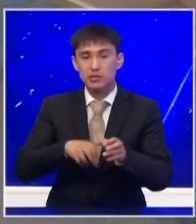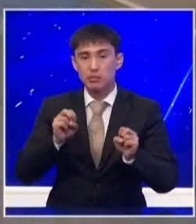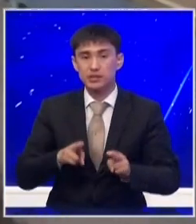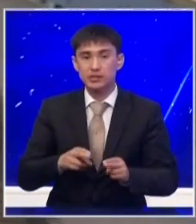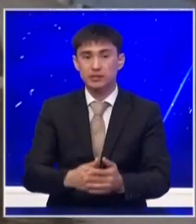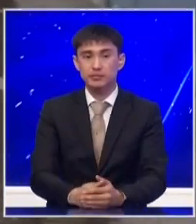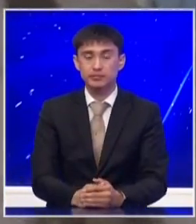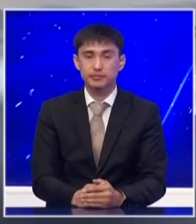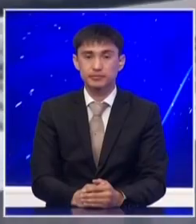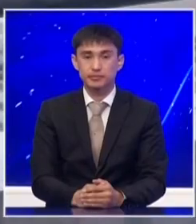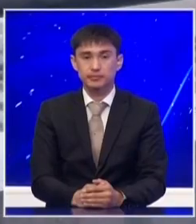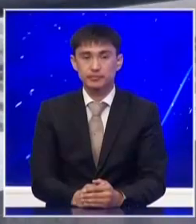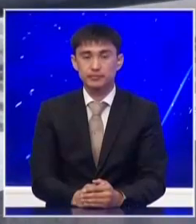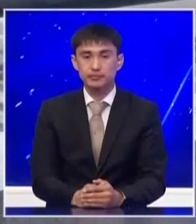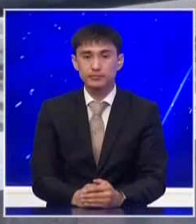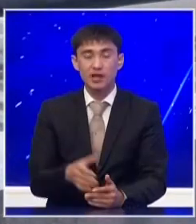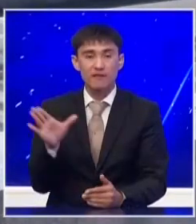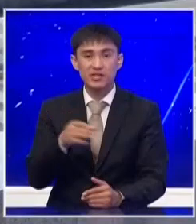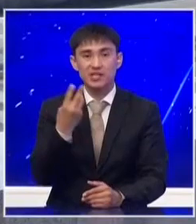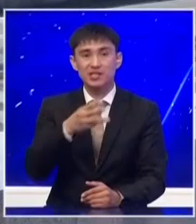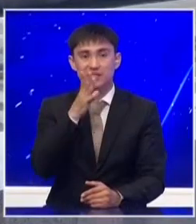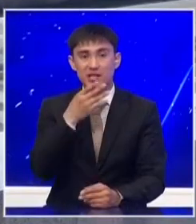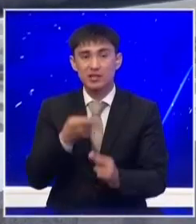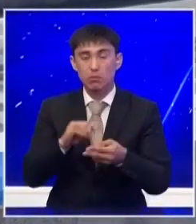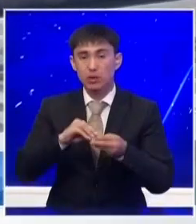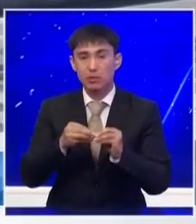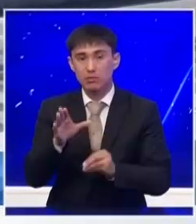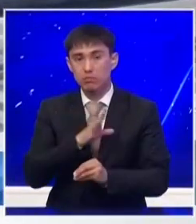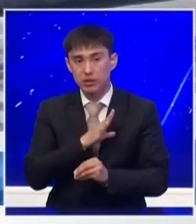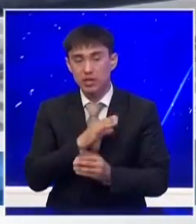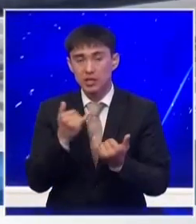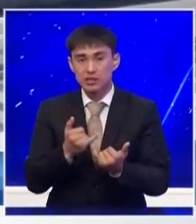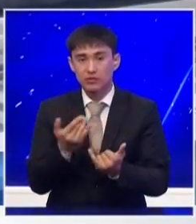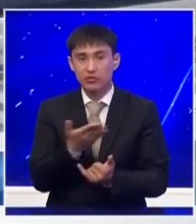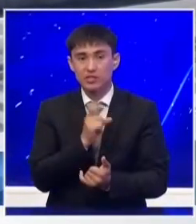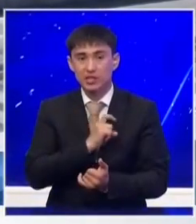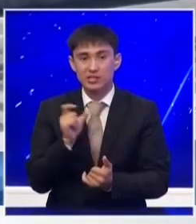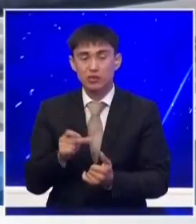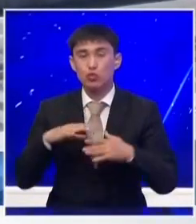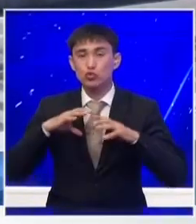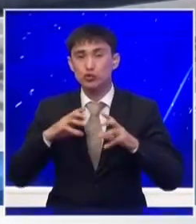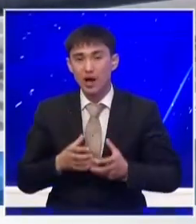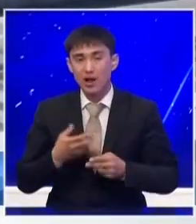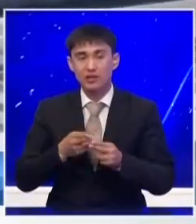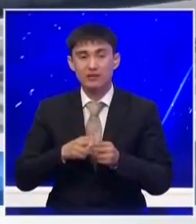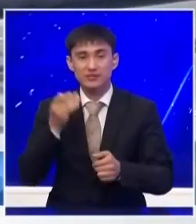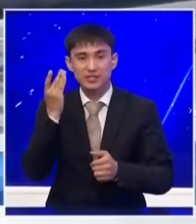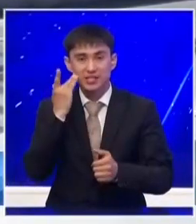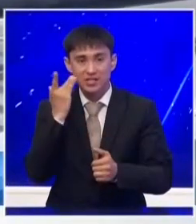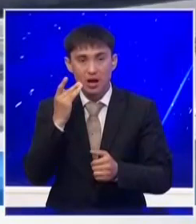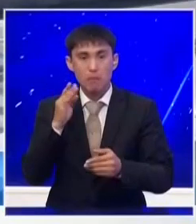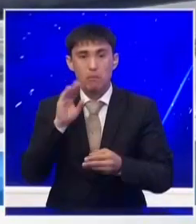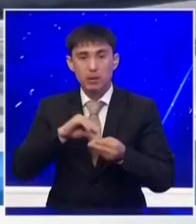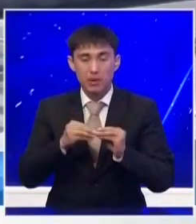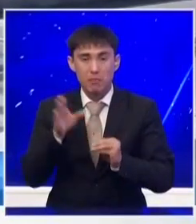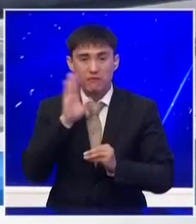безопасности. Все эти 30 лет эта проблема идет, и сегодня наши крестьяне устали от этого, что всегда проблема с